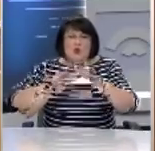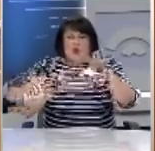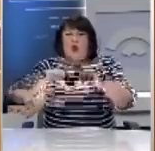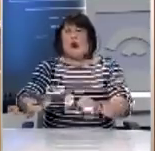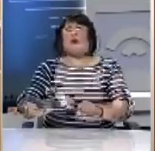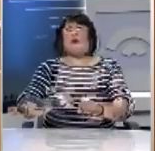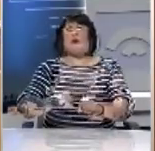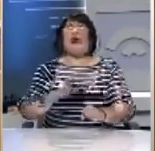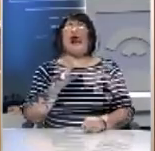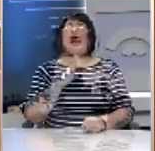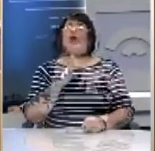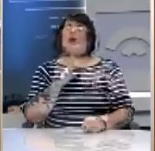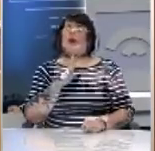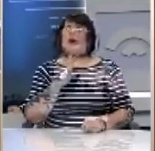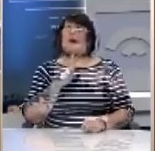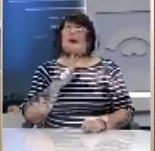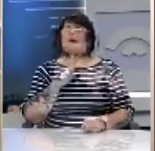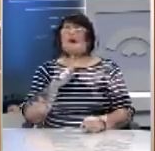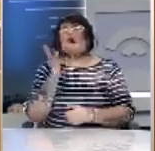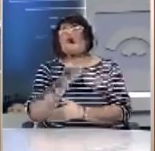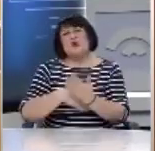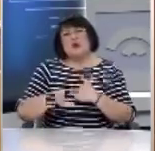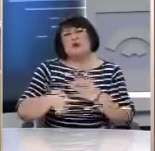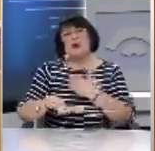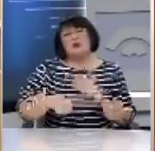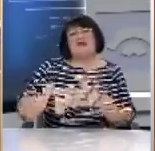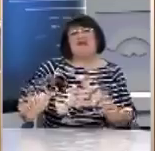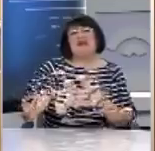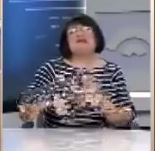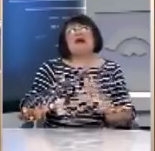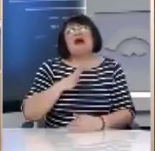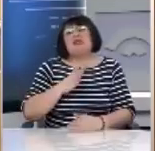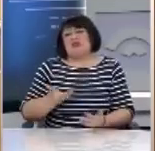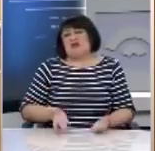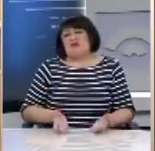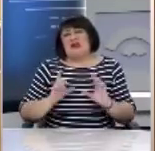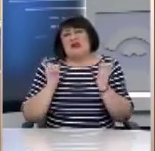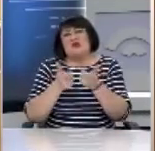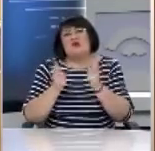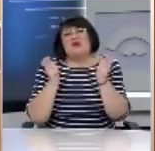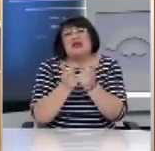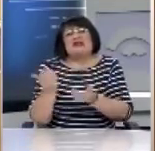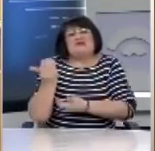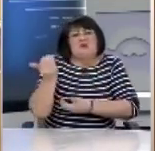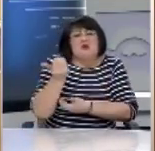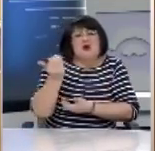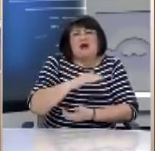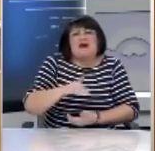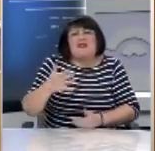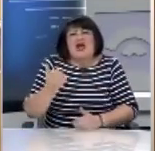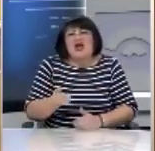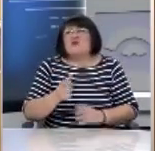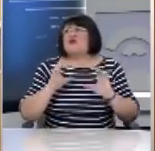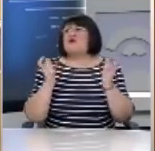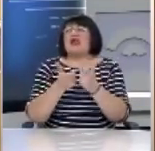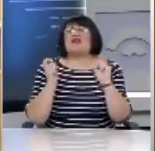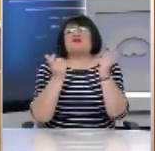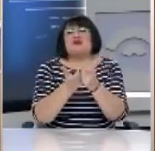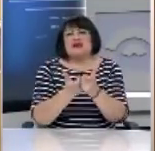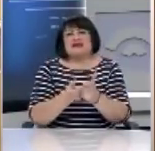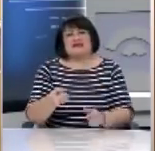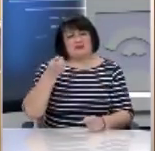ταλαιπωρημένοι και ευάλωτοι άνθρωποι, οικογένειες με μωρά παιδιά, και αυτές οι ανοησίες ας μείνουν μόνο